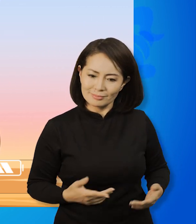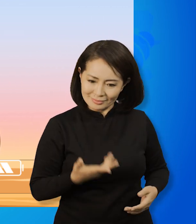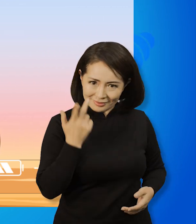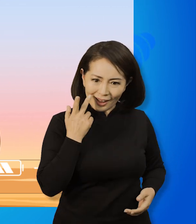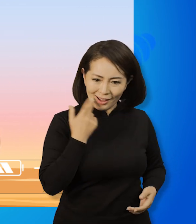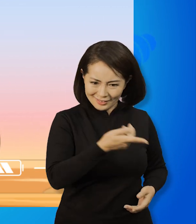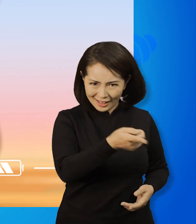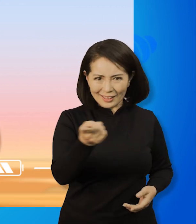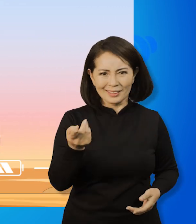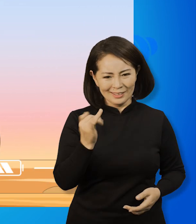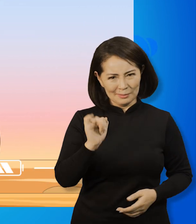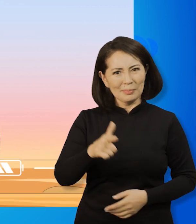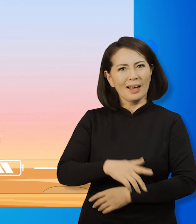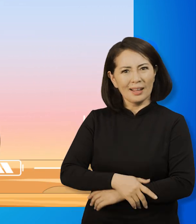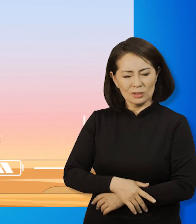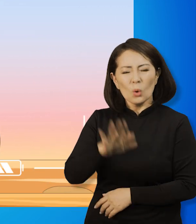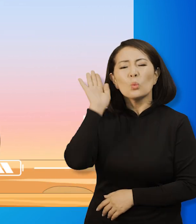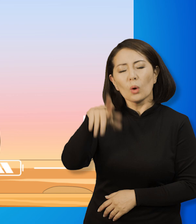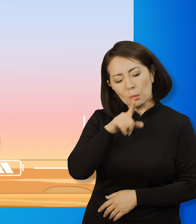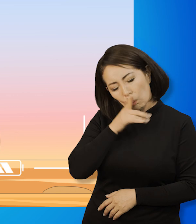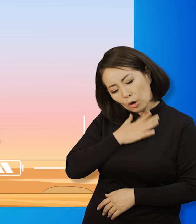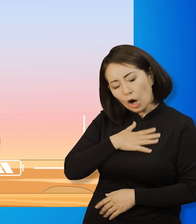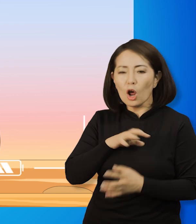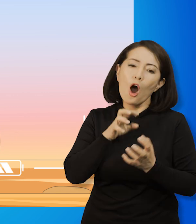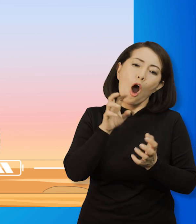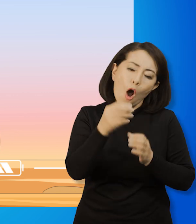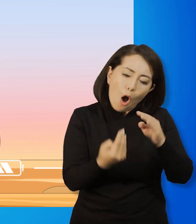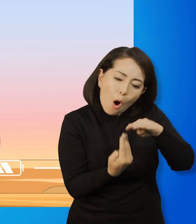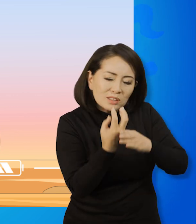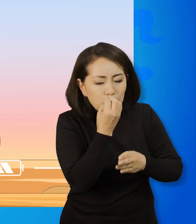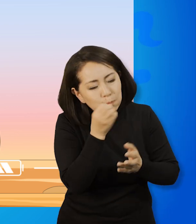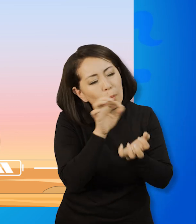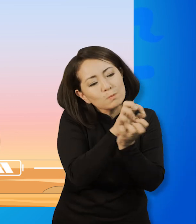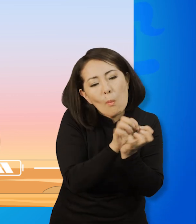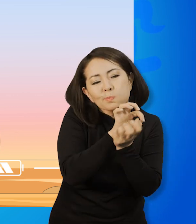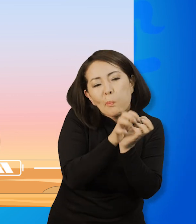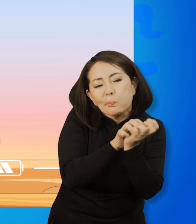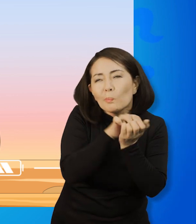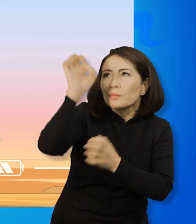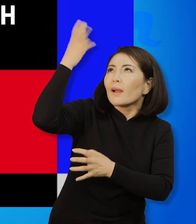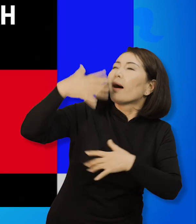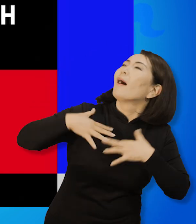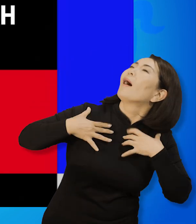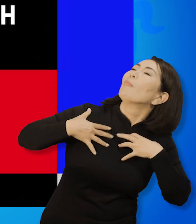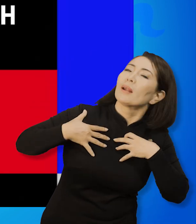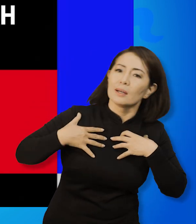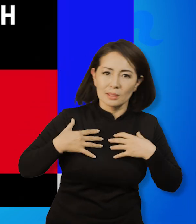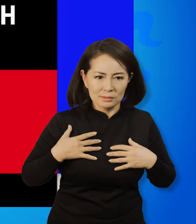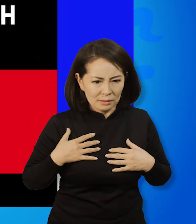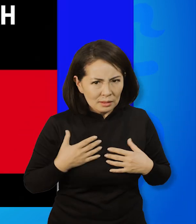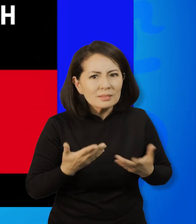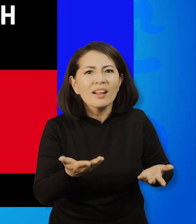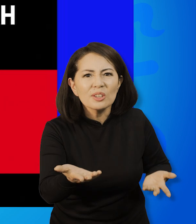Та нар ингэдэг байхгүй юу? Зүгээр мөрөөрөө өвс хивээд наранд ингээ биеэ ээгээд тэгээ ингээ байж хахад та нар биш үү?